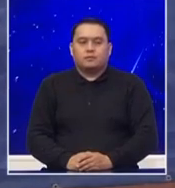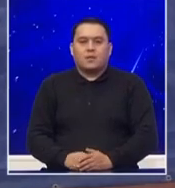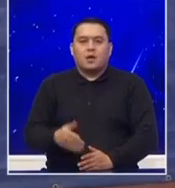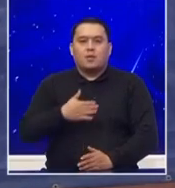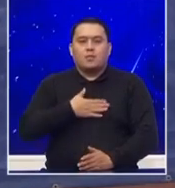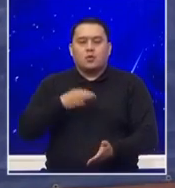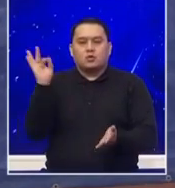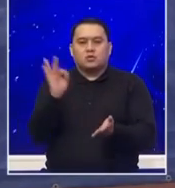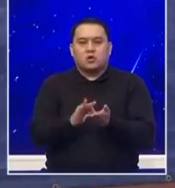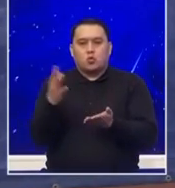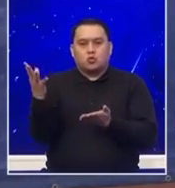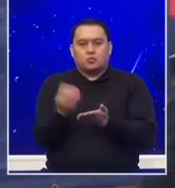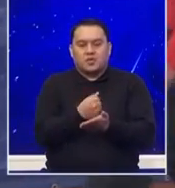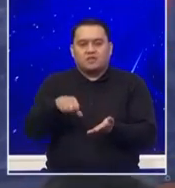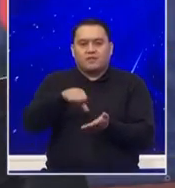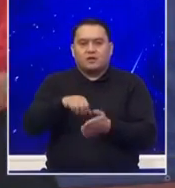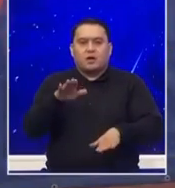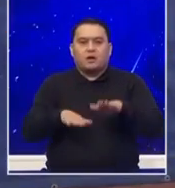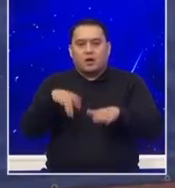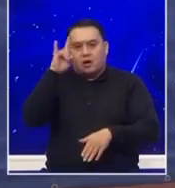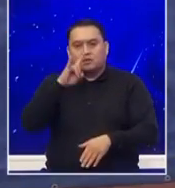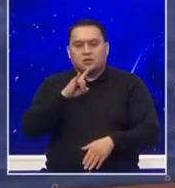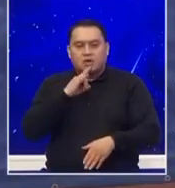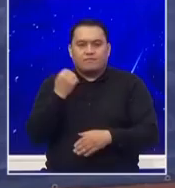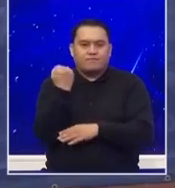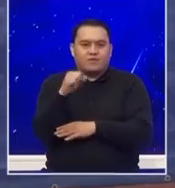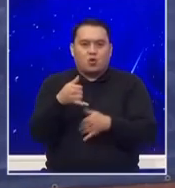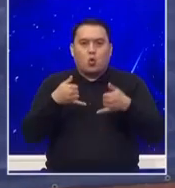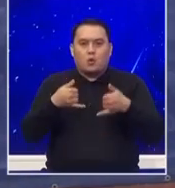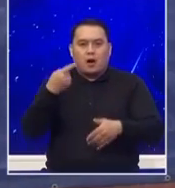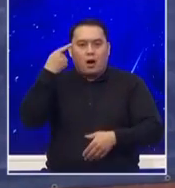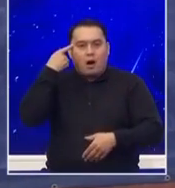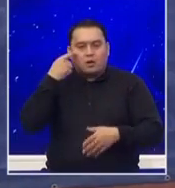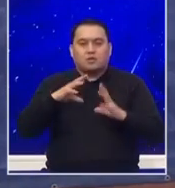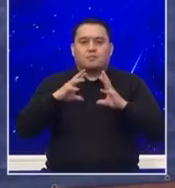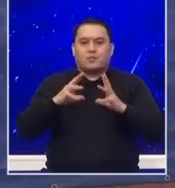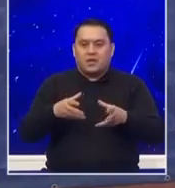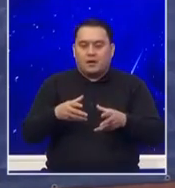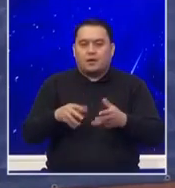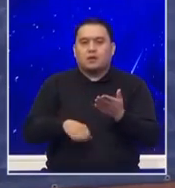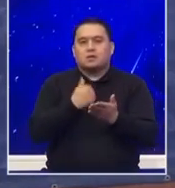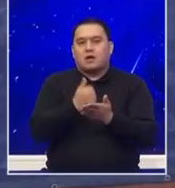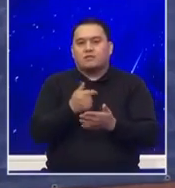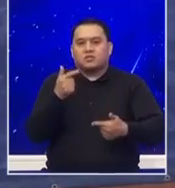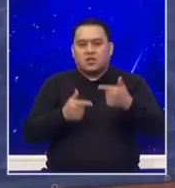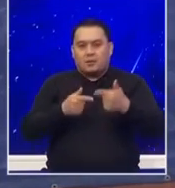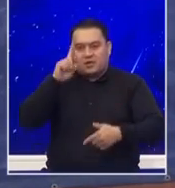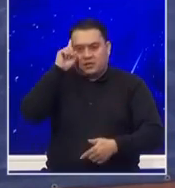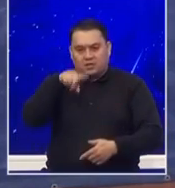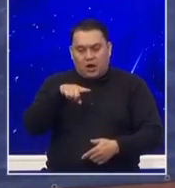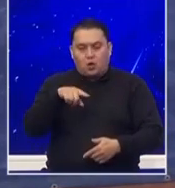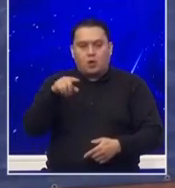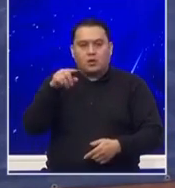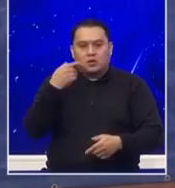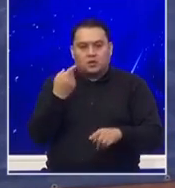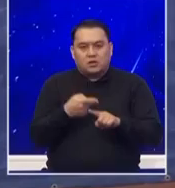Моя цель – успешно выступить на чемпионате Казахстана, затем выиграть Кубок Азии, чемпионат мира. Своих главных соперников я знаю,